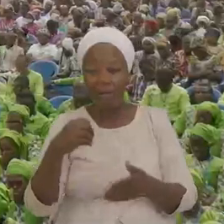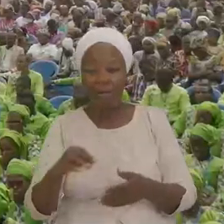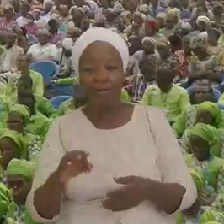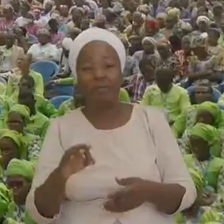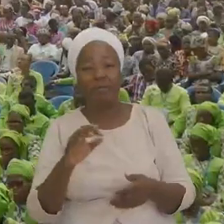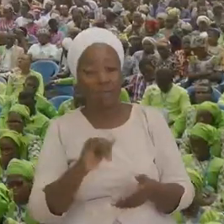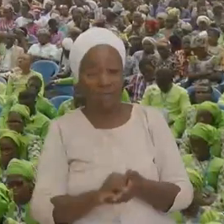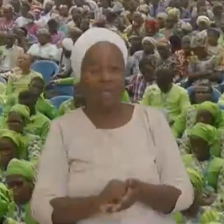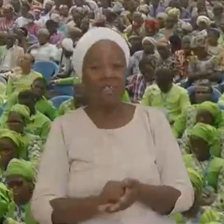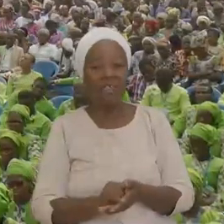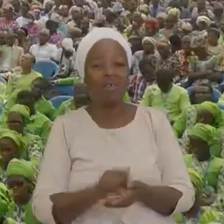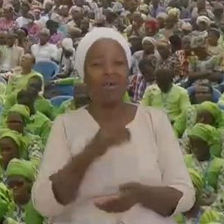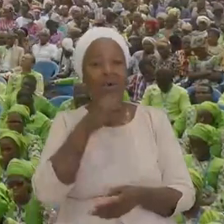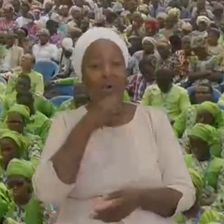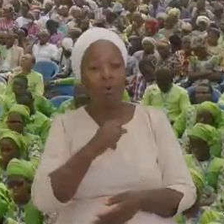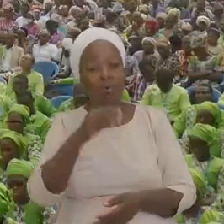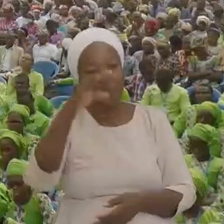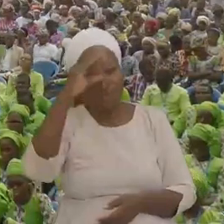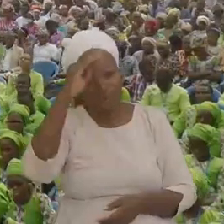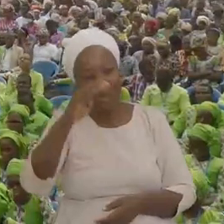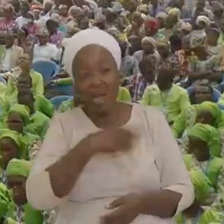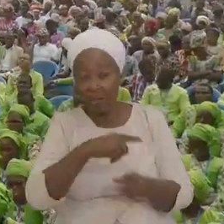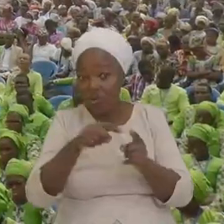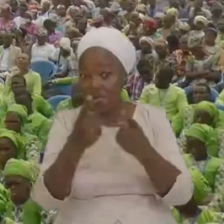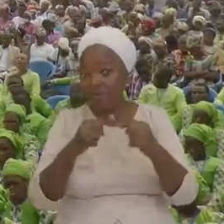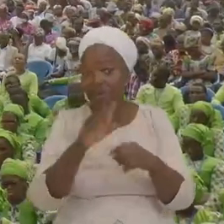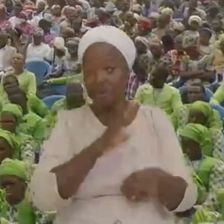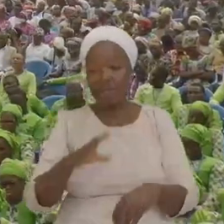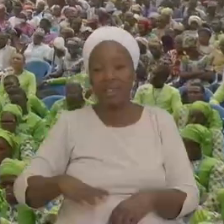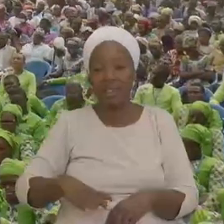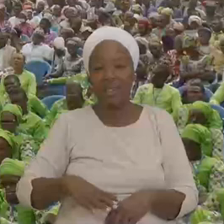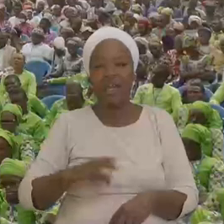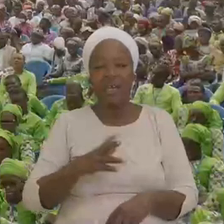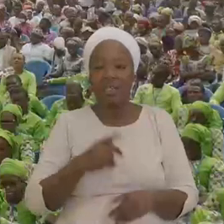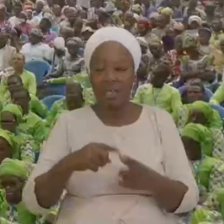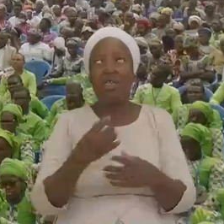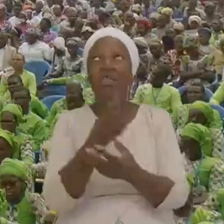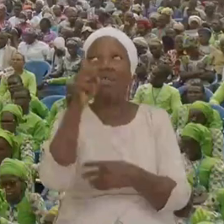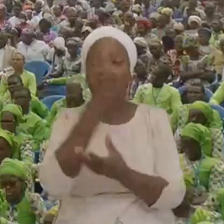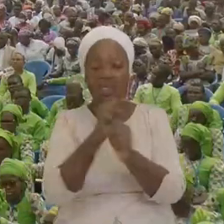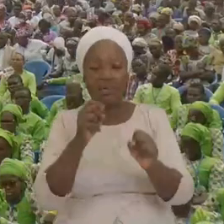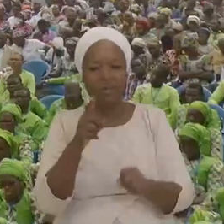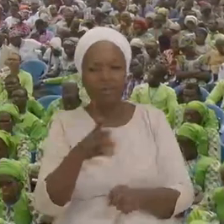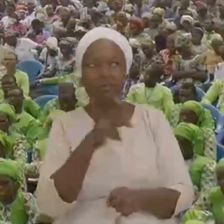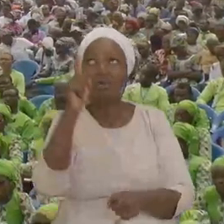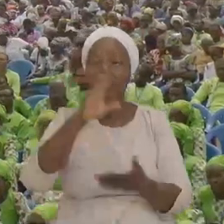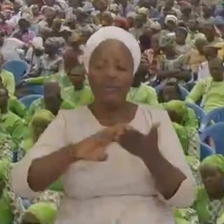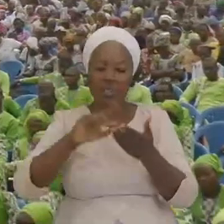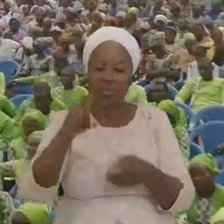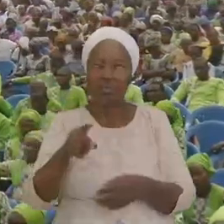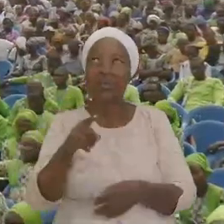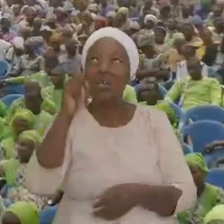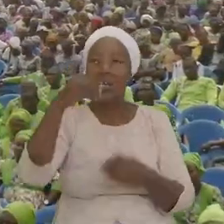Ce sont les marques du vieil homme. Et quand tu viens à Christ, il